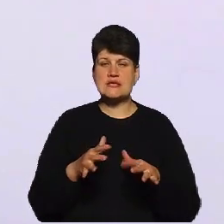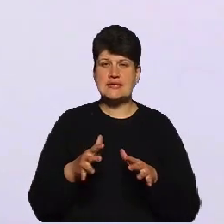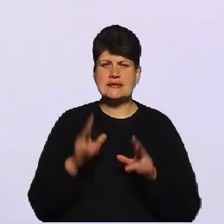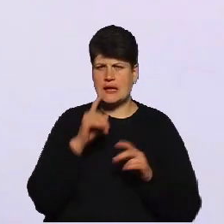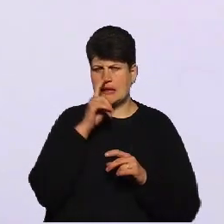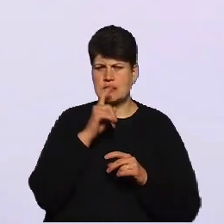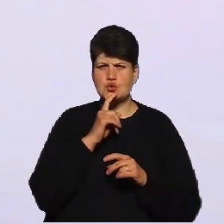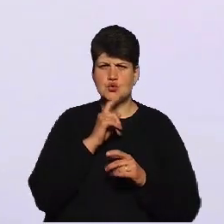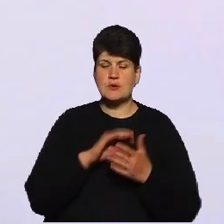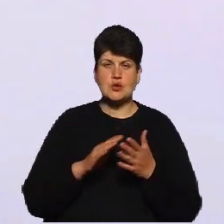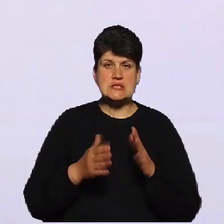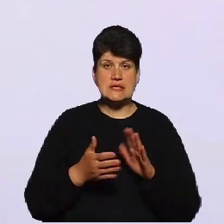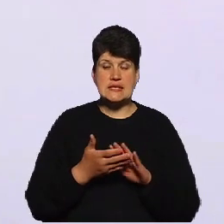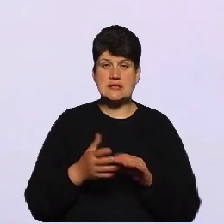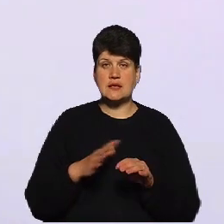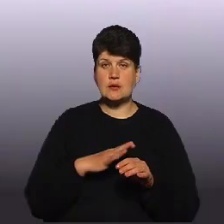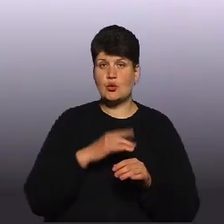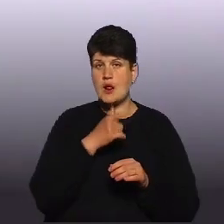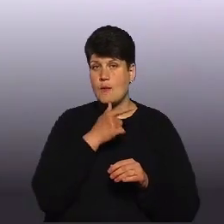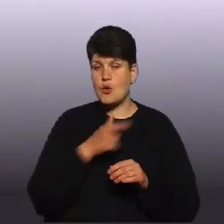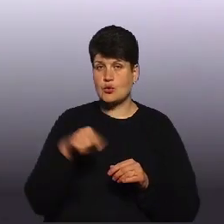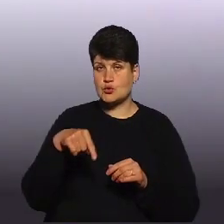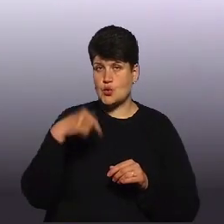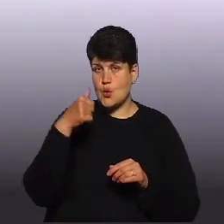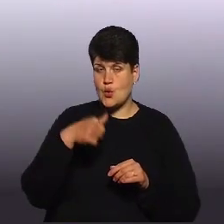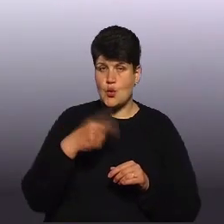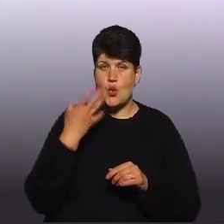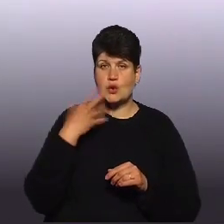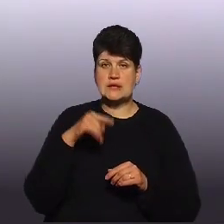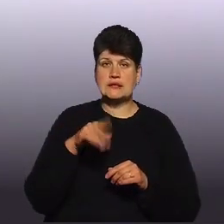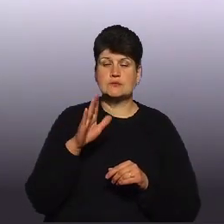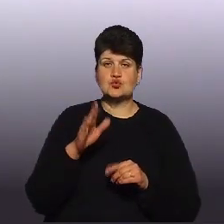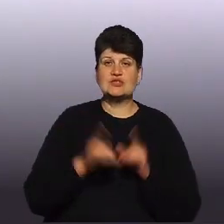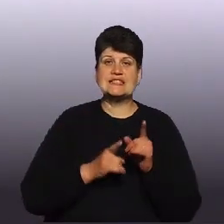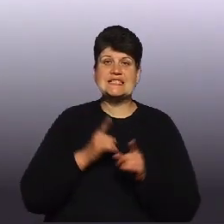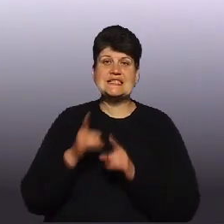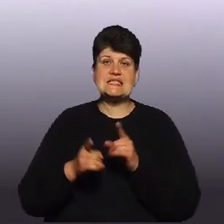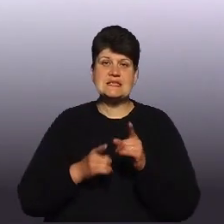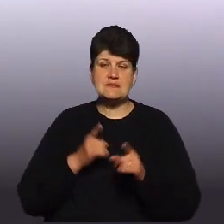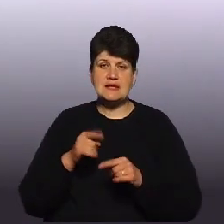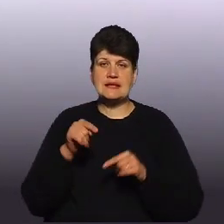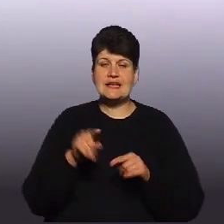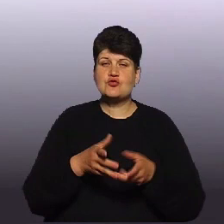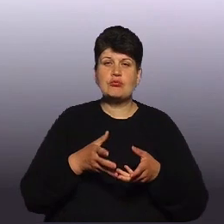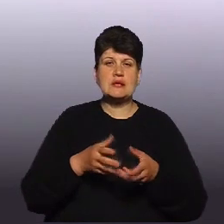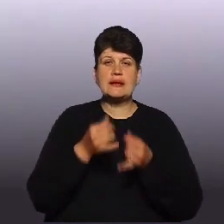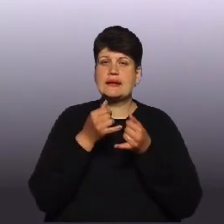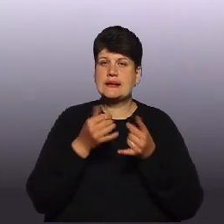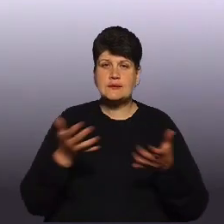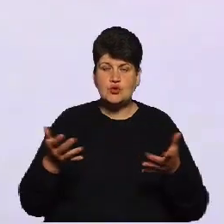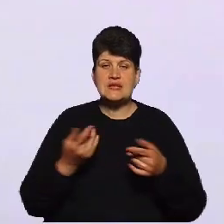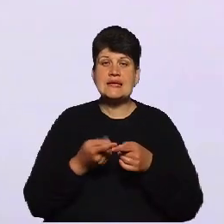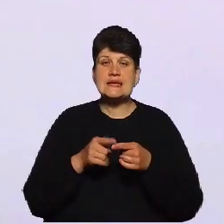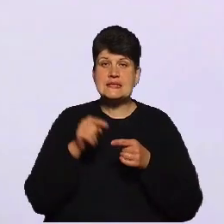яка відбувалася протягом цього року, коли там відбудуться які зміни, тобто на те, на що ви не можете повпливати. І це, відповідно, до багатьох